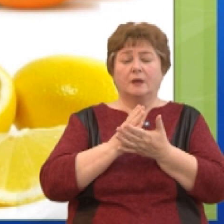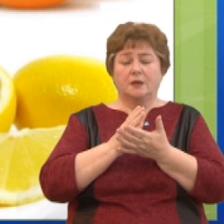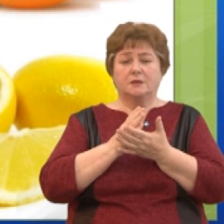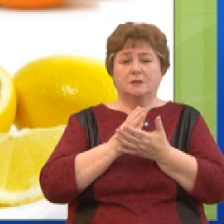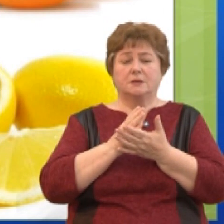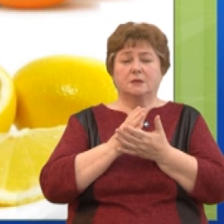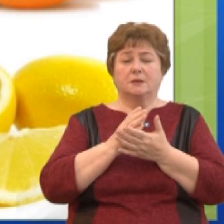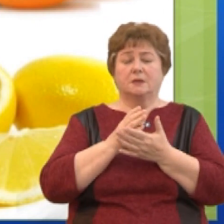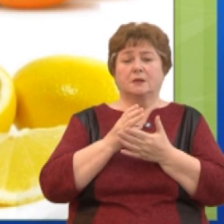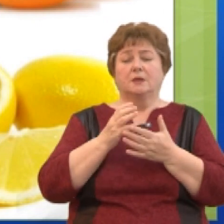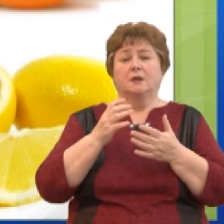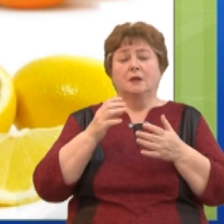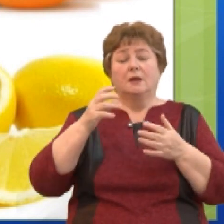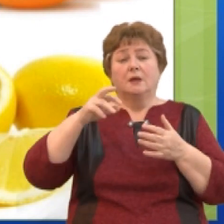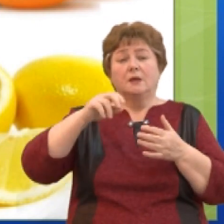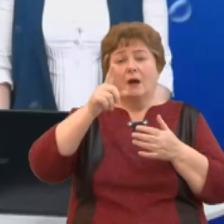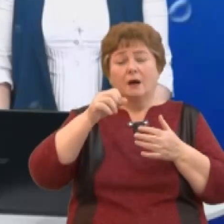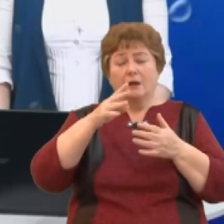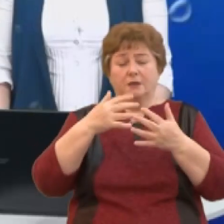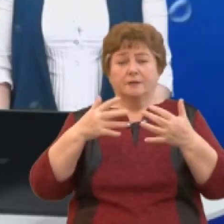содержится в яблоке,